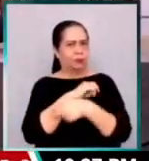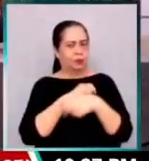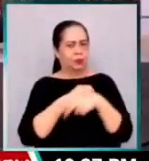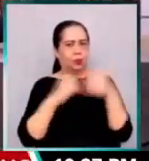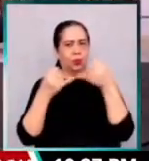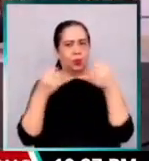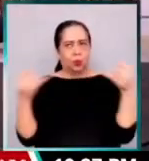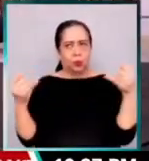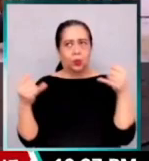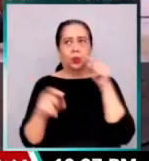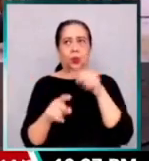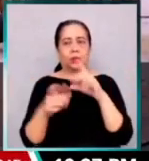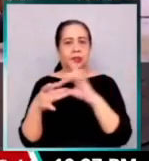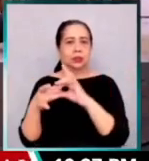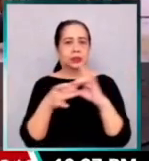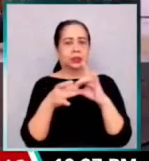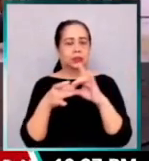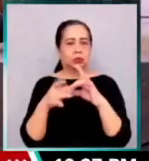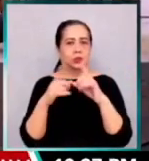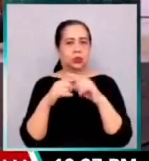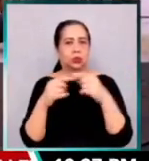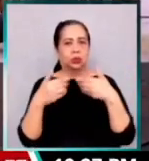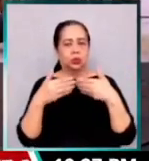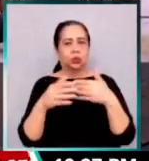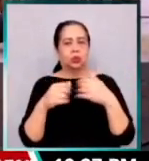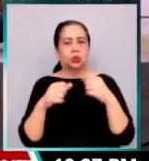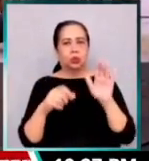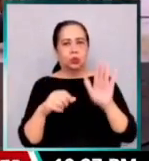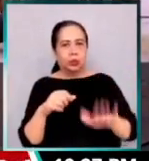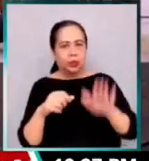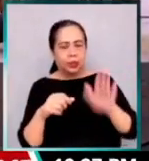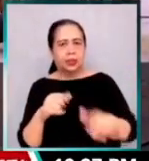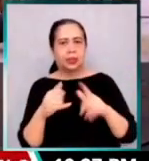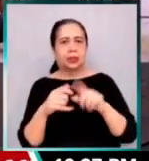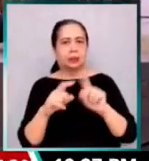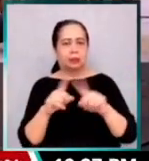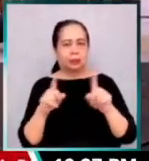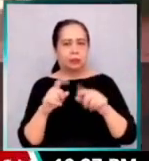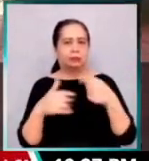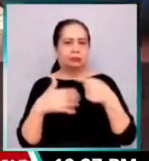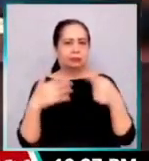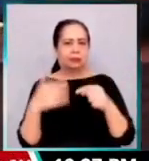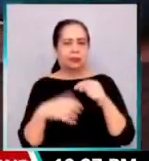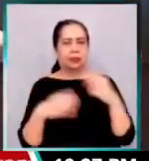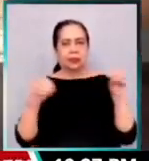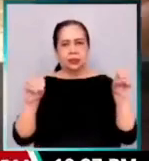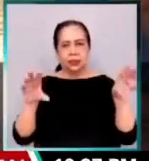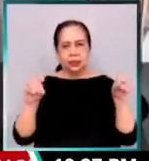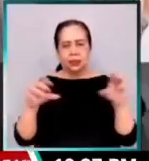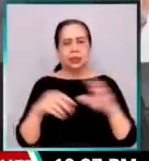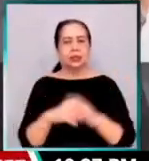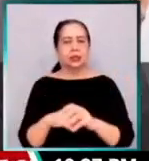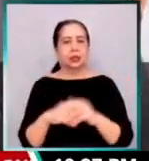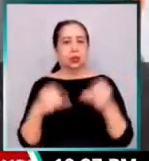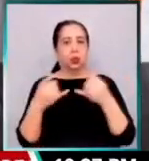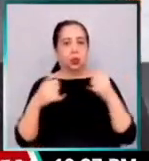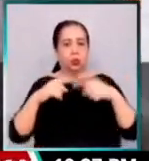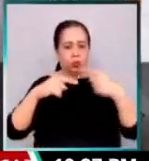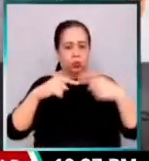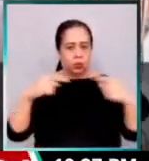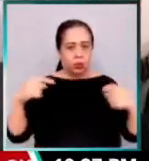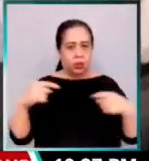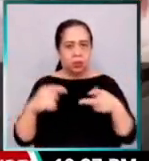yung connection para mapagana yung preno, yung brake light, yung tail light at signal light. Yung mga wiring, pinuputol nila